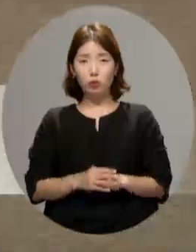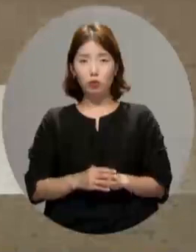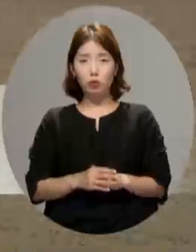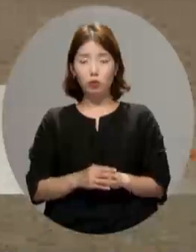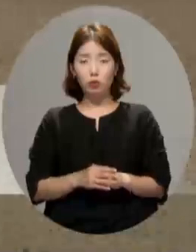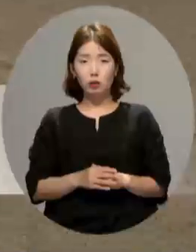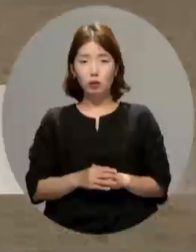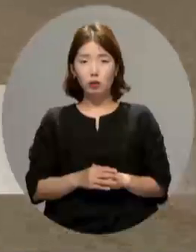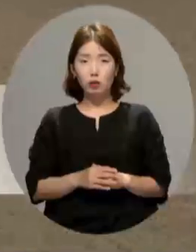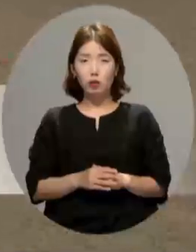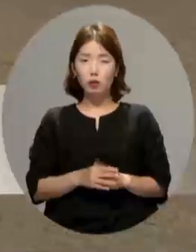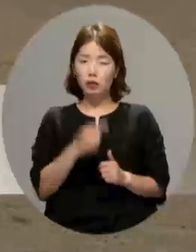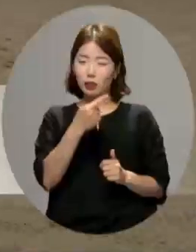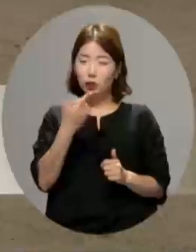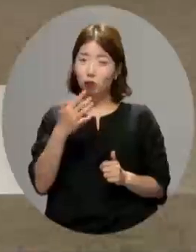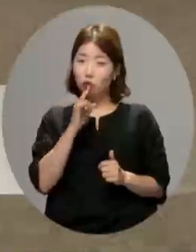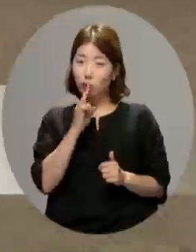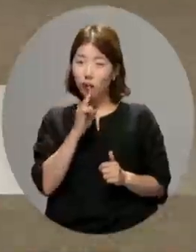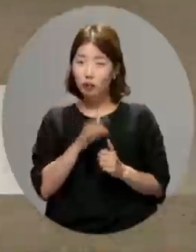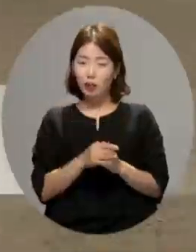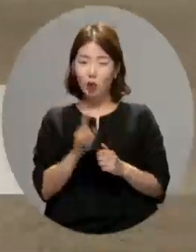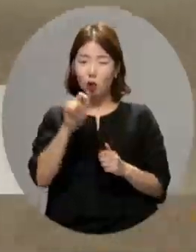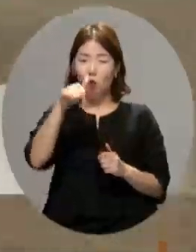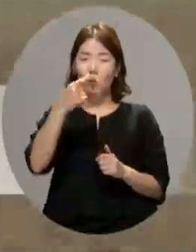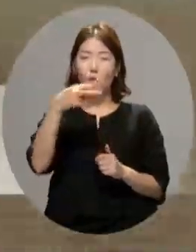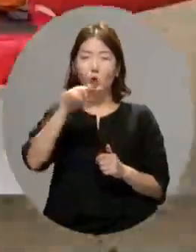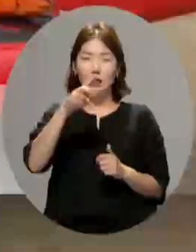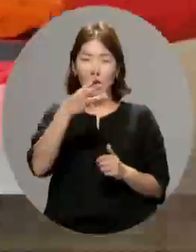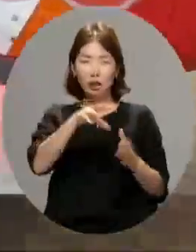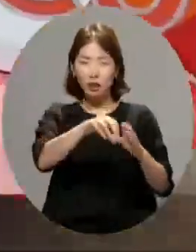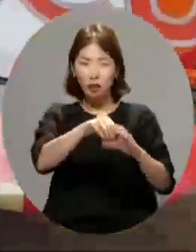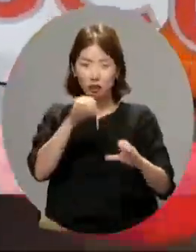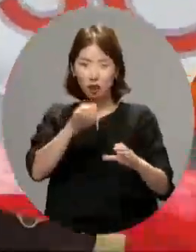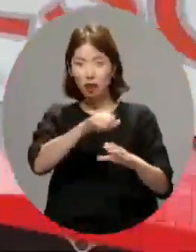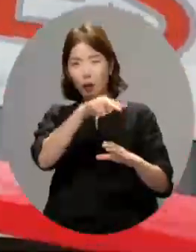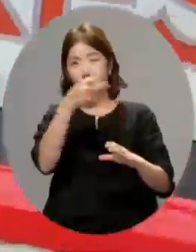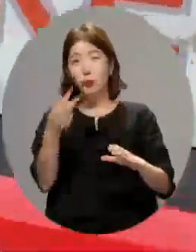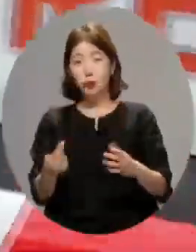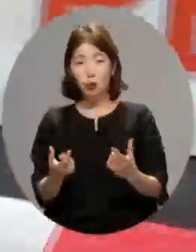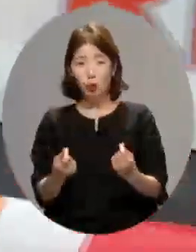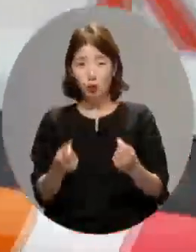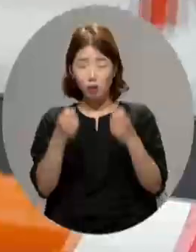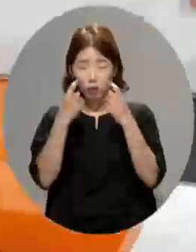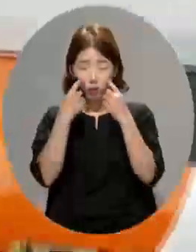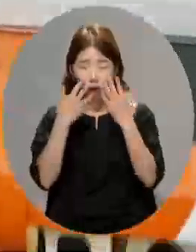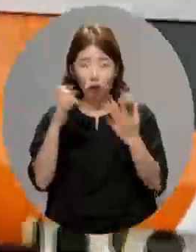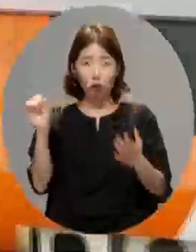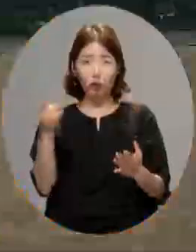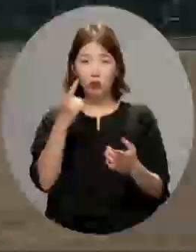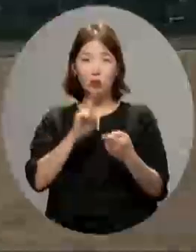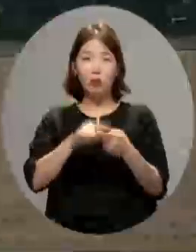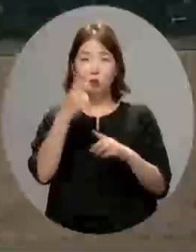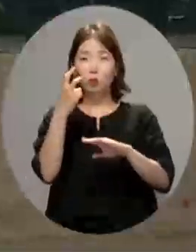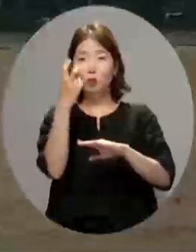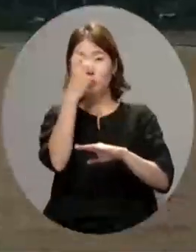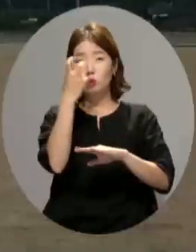전해졌으며 소방당국은 일행과 고사리를 캐다 사고를 당한 것으로 보고 정확한 사고 원인을 조사하고